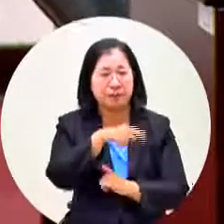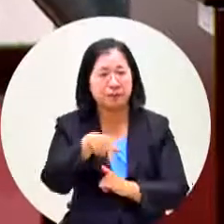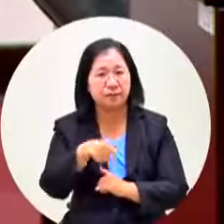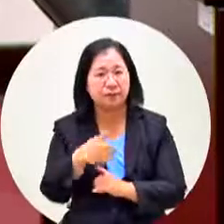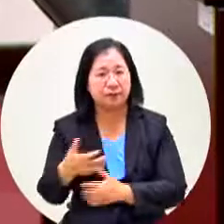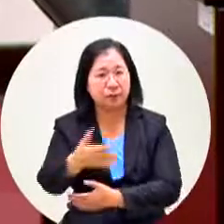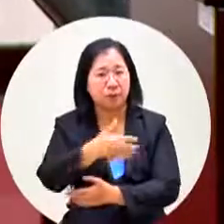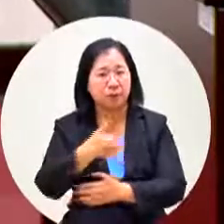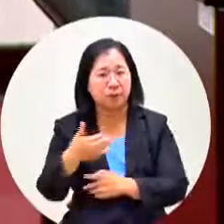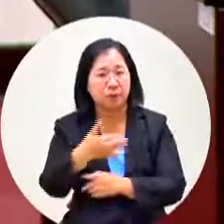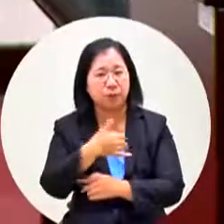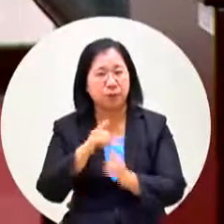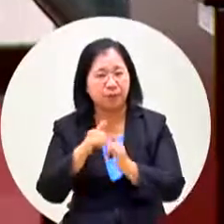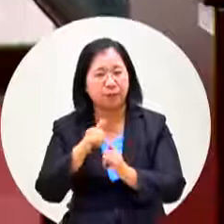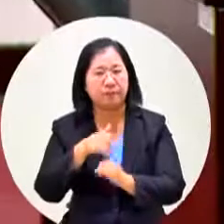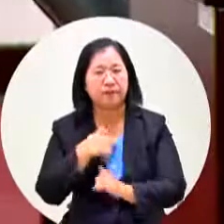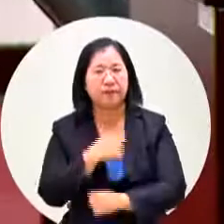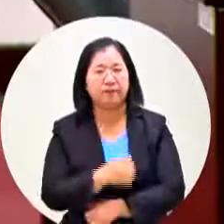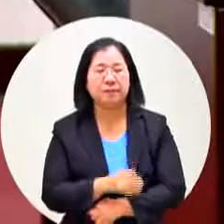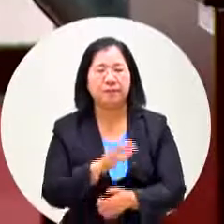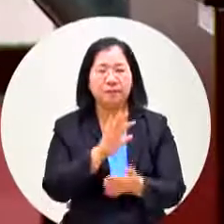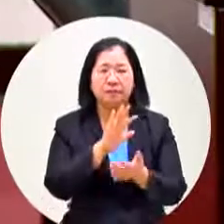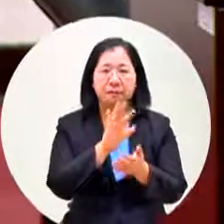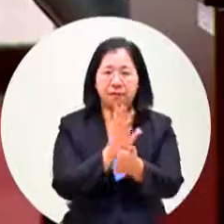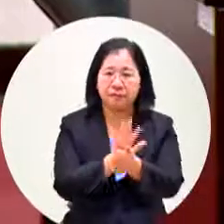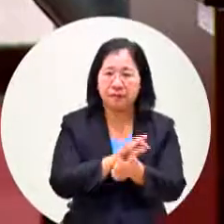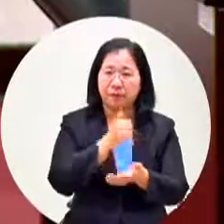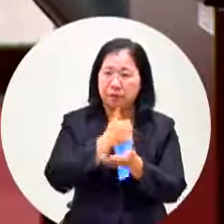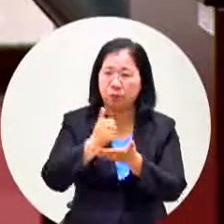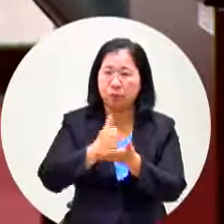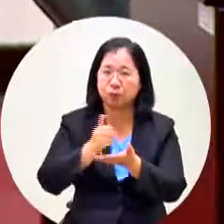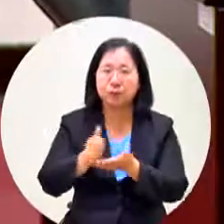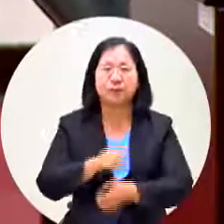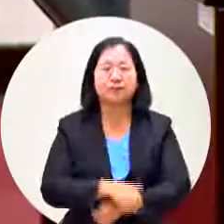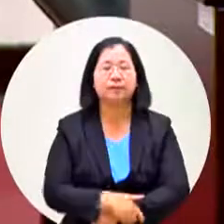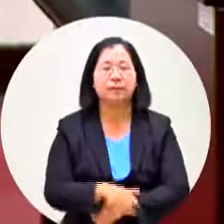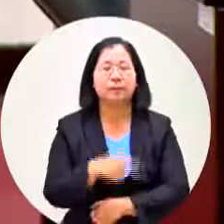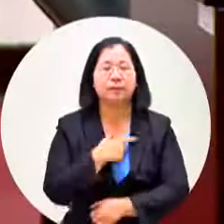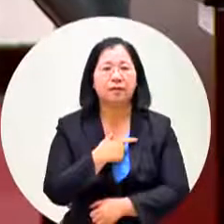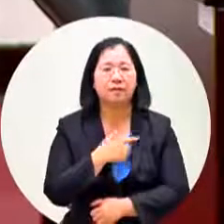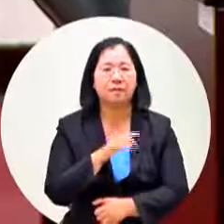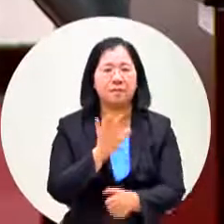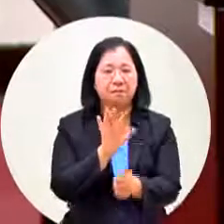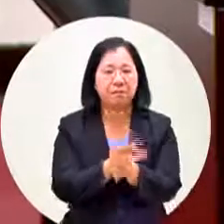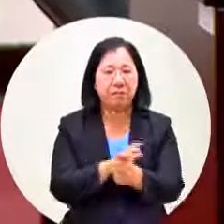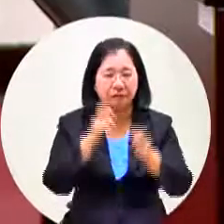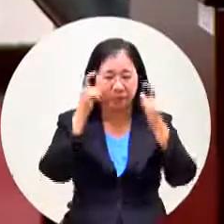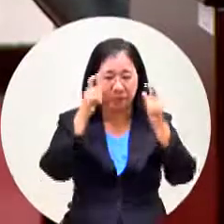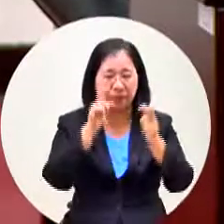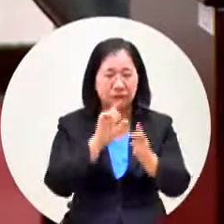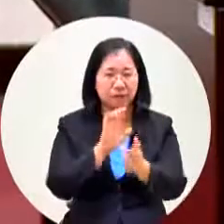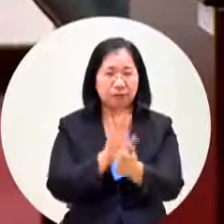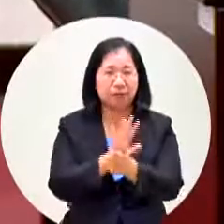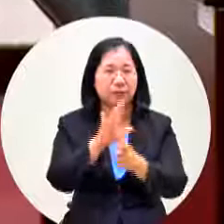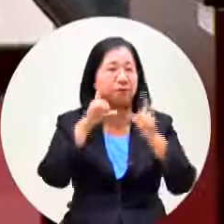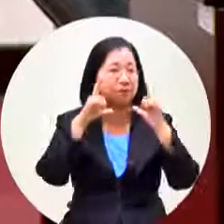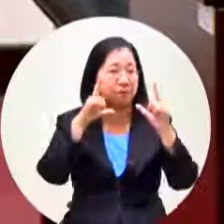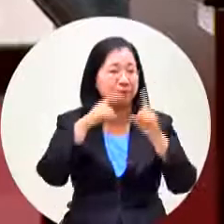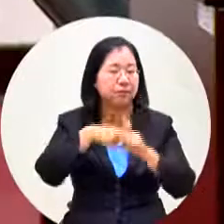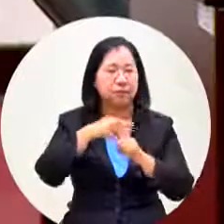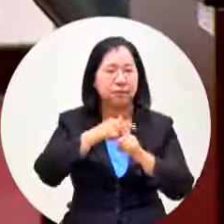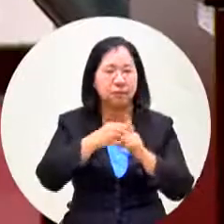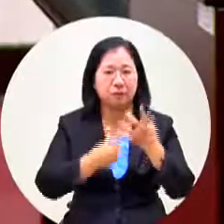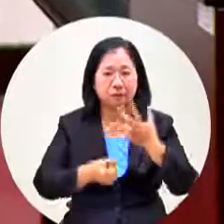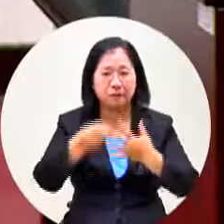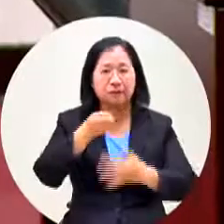啊，拼咱啊，市民的经济。变咱高雄市的未来，高雄市的能见度，我想